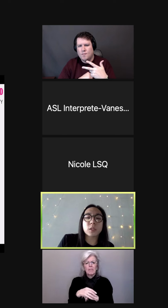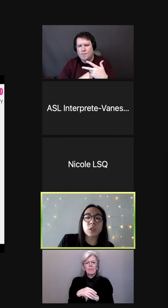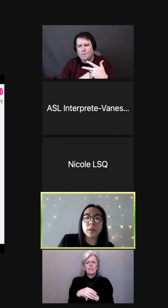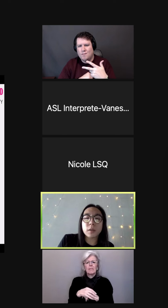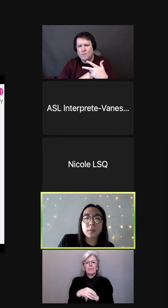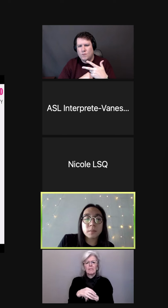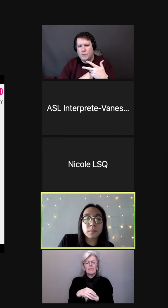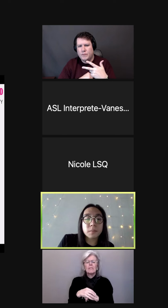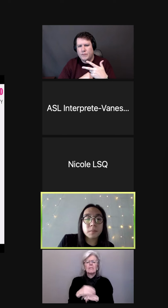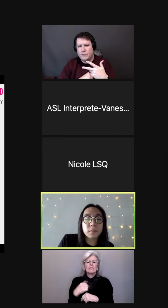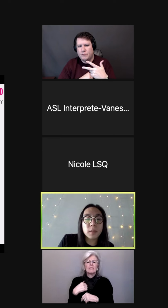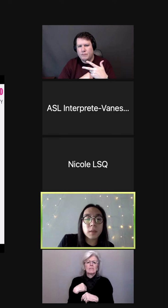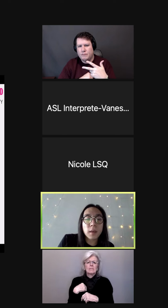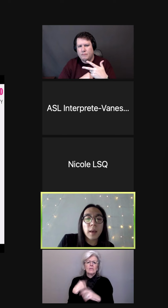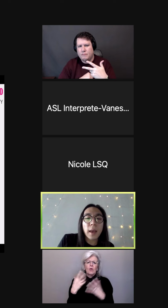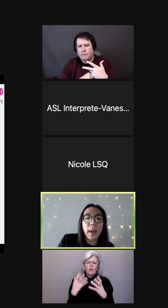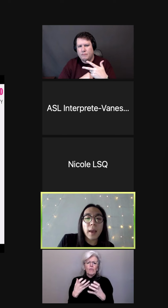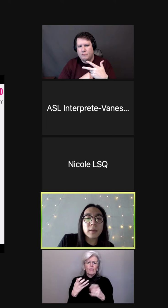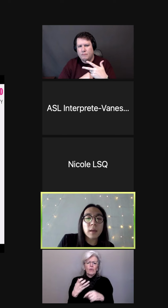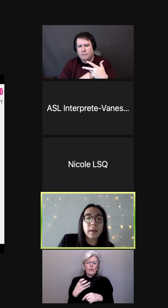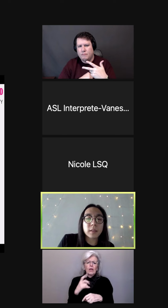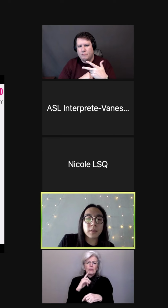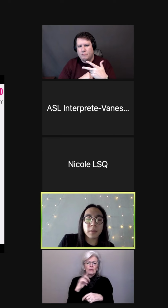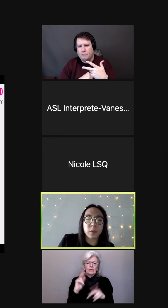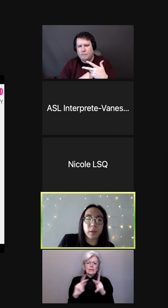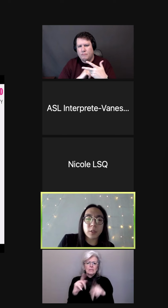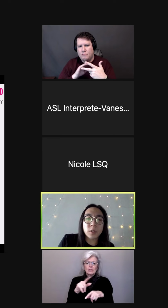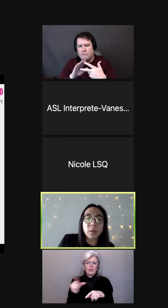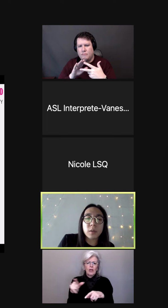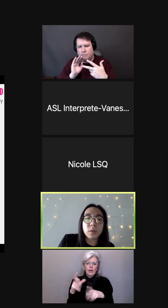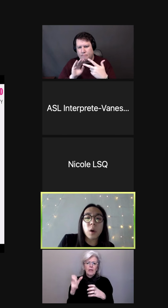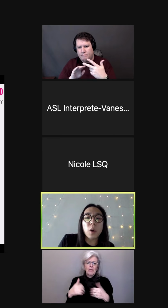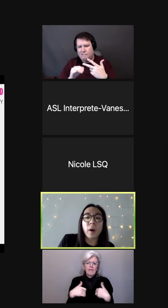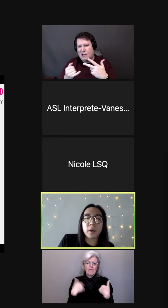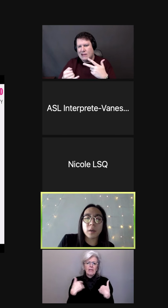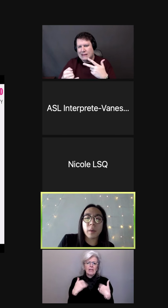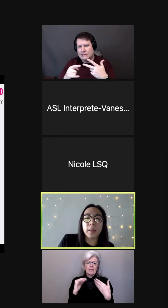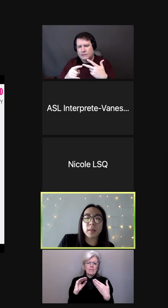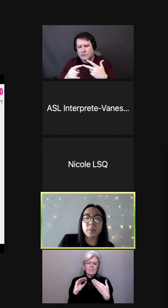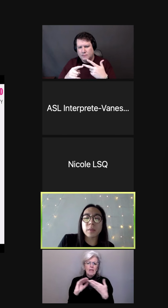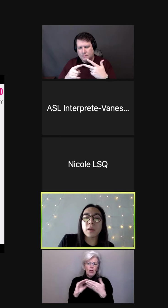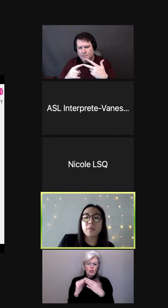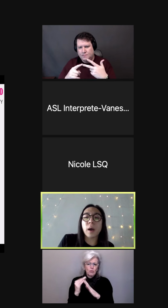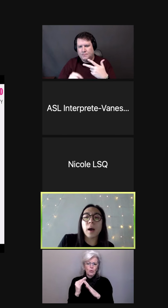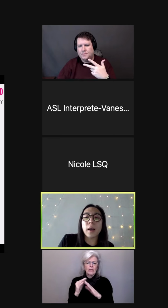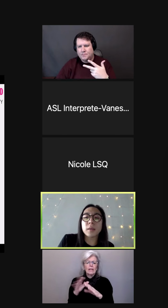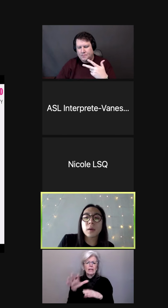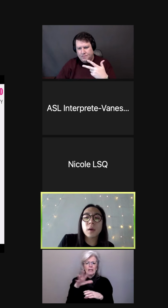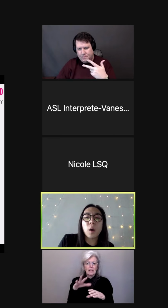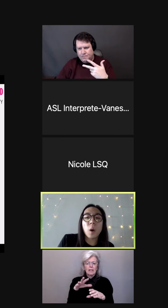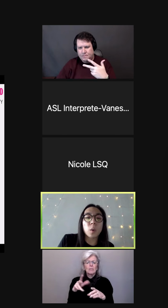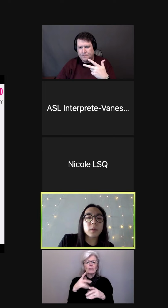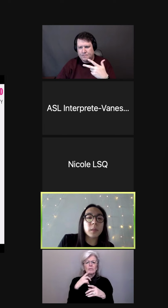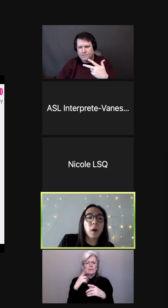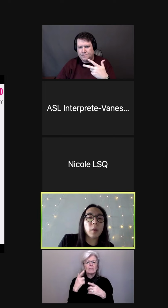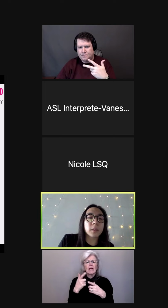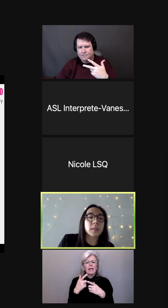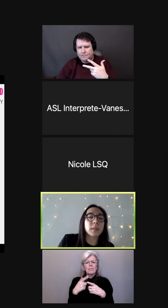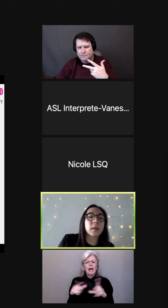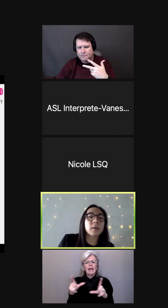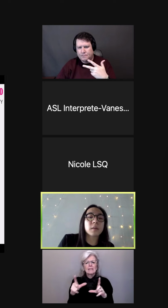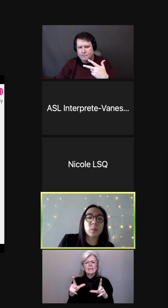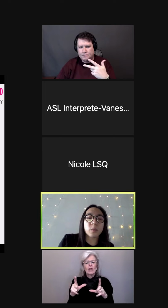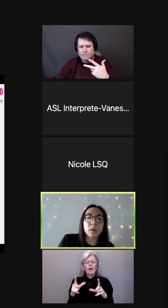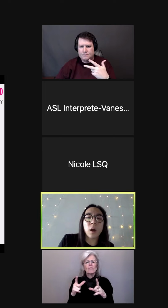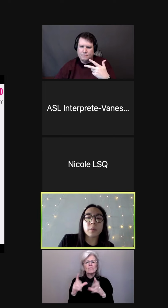Nous voulons s'assurer que ces gens puissent vivre en communauté et la libération collective.